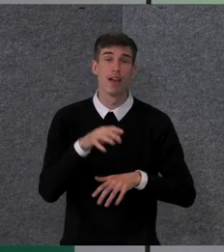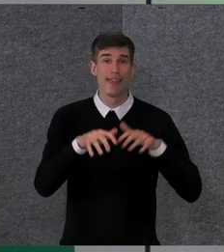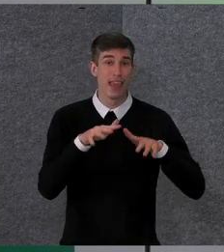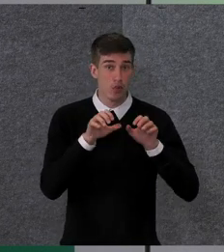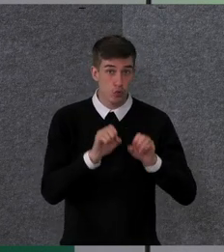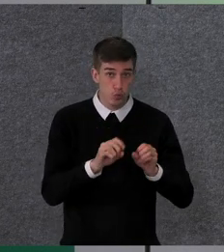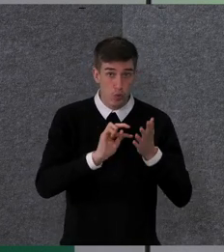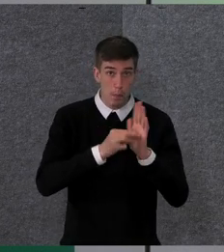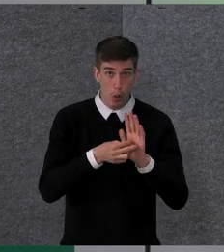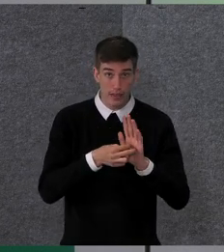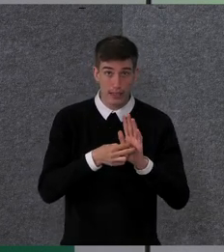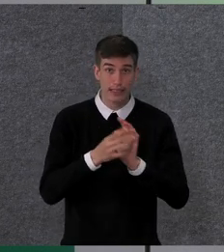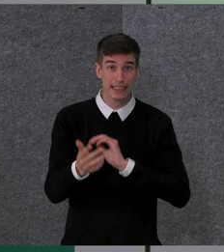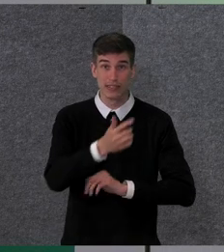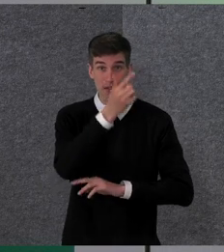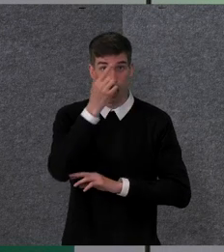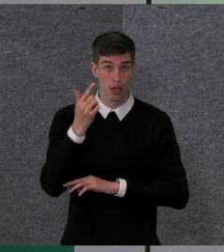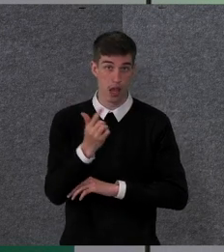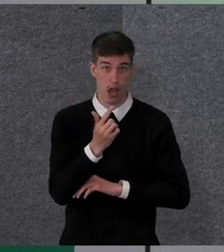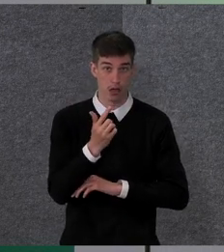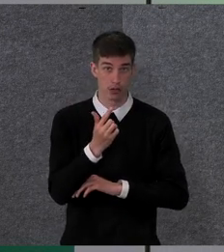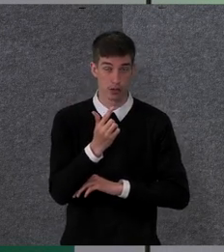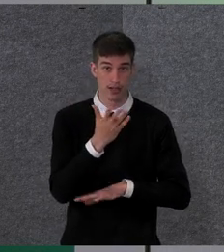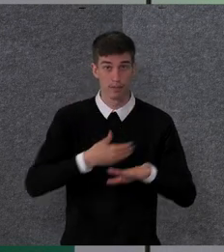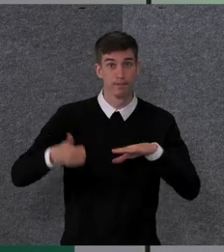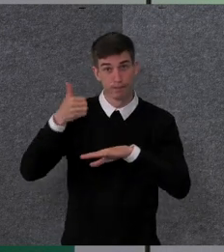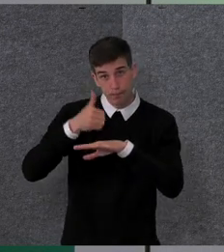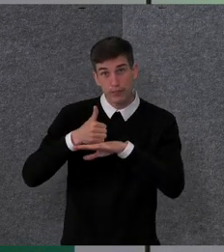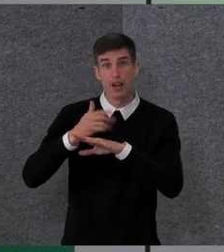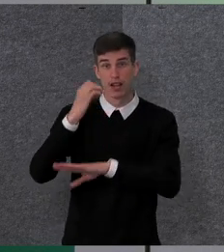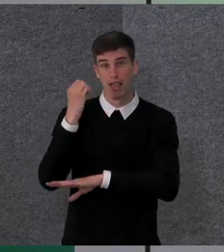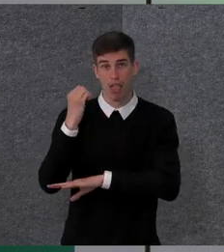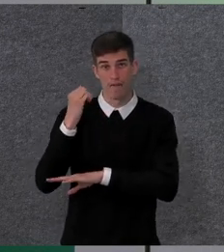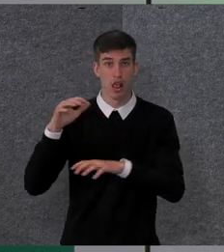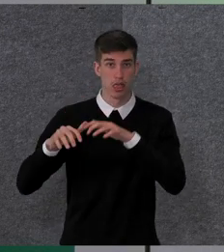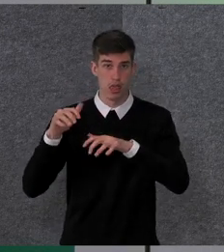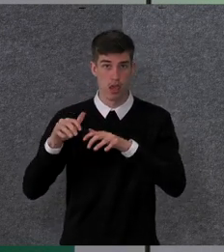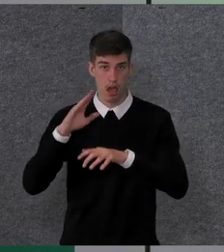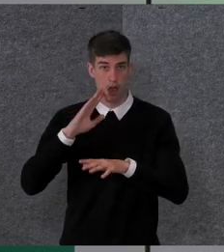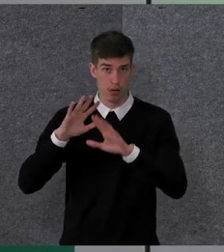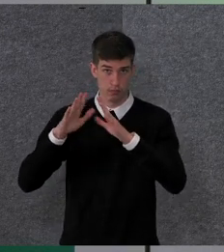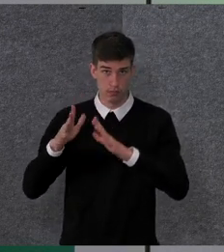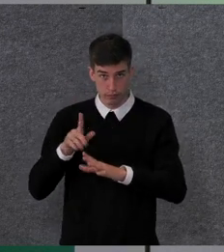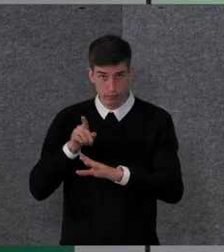Tierschutzpolitik, 2 Jahre Leitung und Vorstand im Tierheim Krefeld und 6 Jahre im